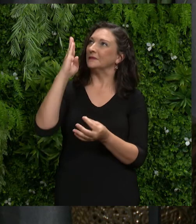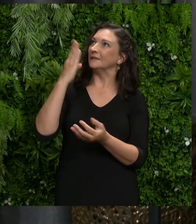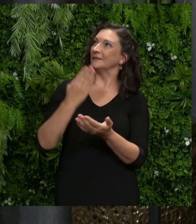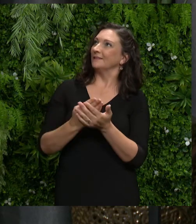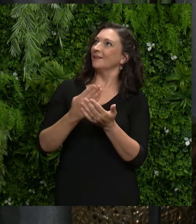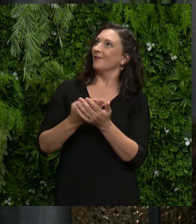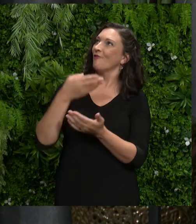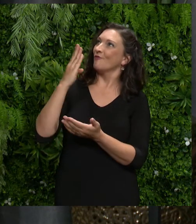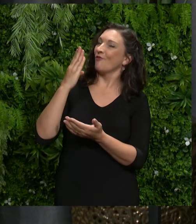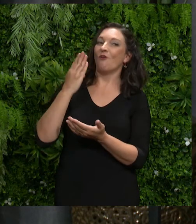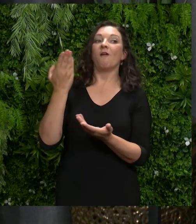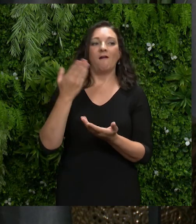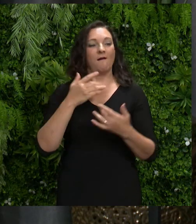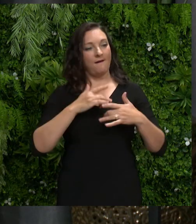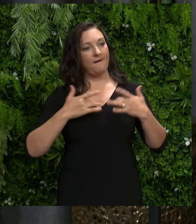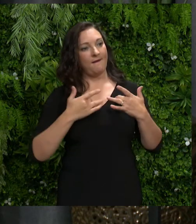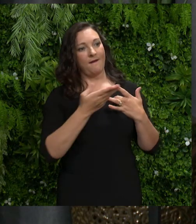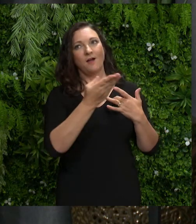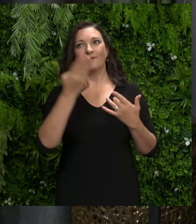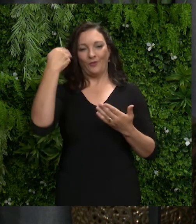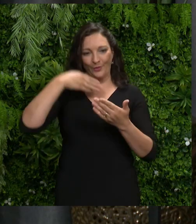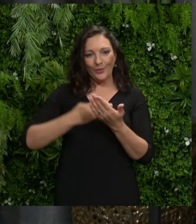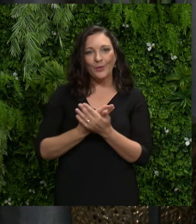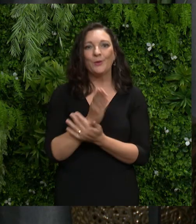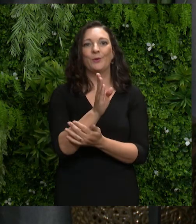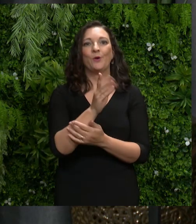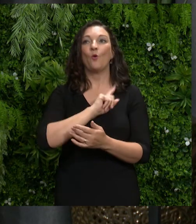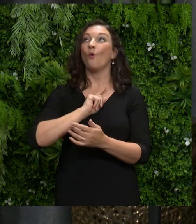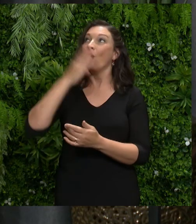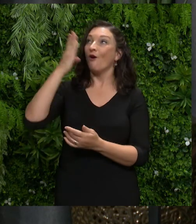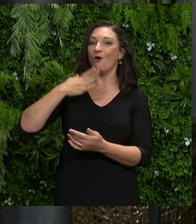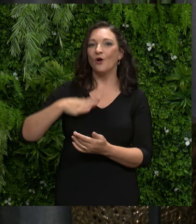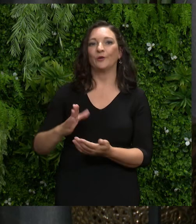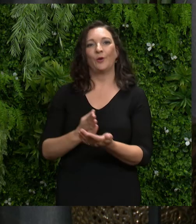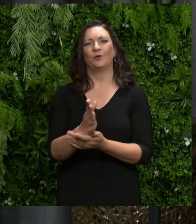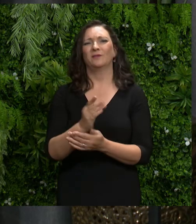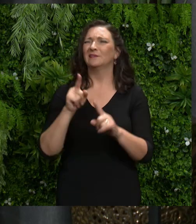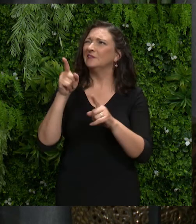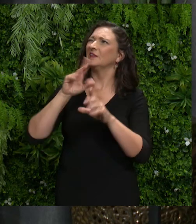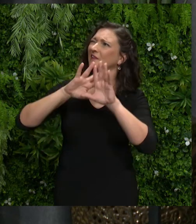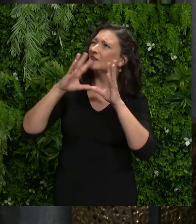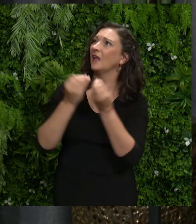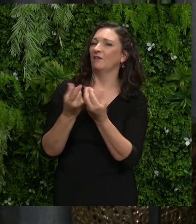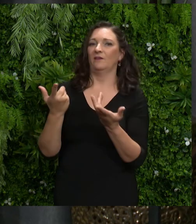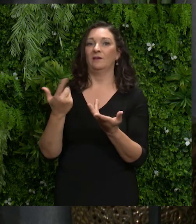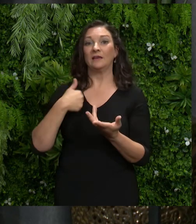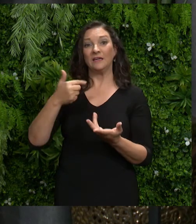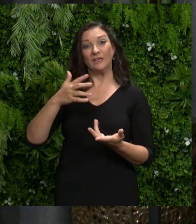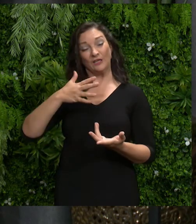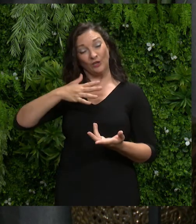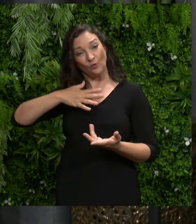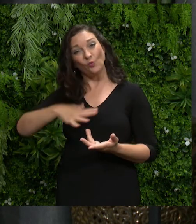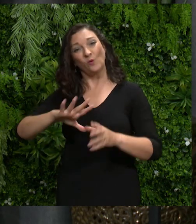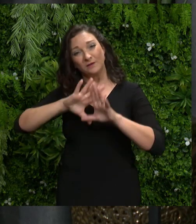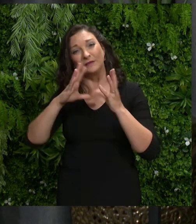ruimte tussen ons en die lewe. En dit is die ruimte wat God wil beklee. Hy is alles vir ons. Hy wil